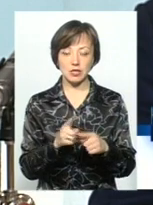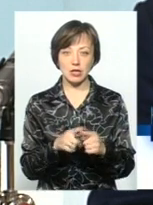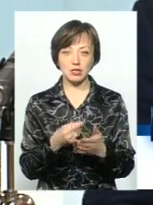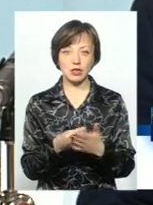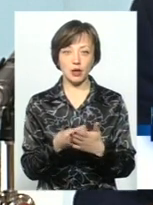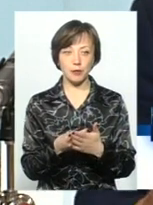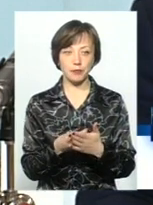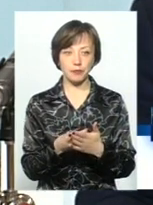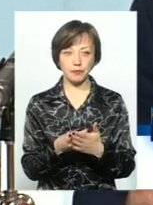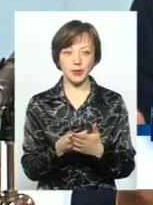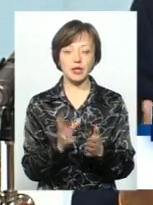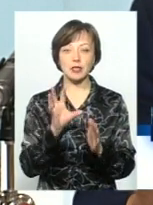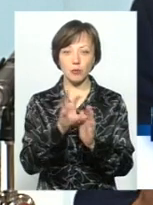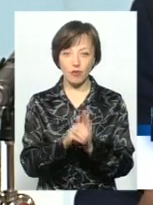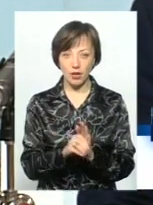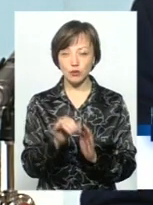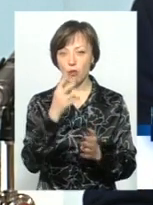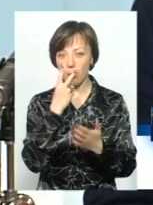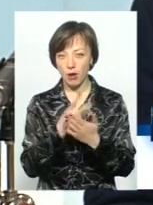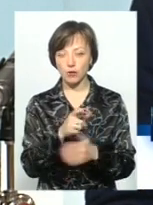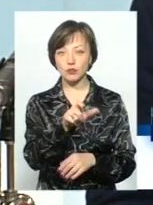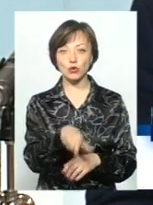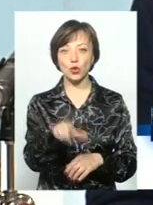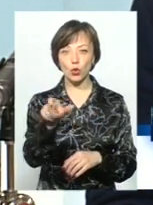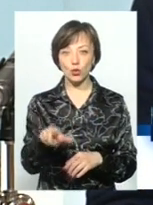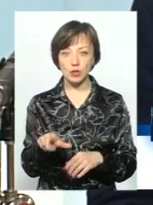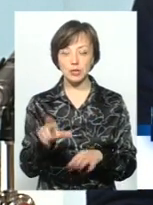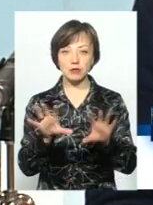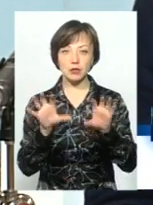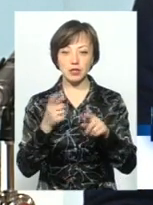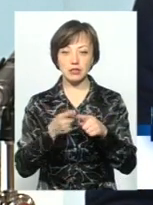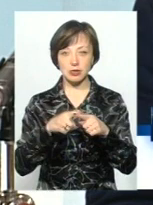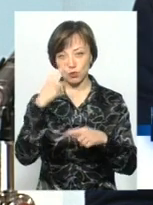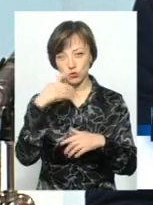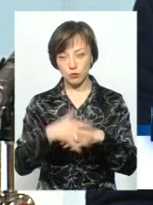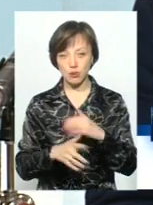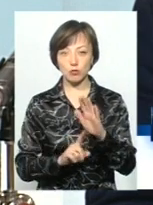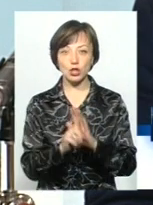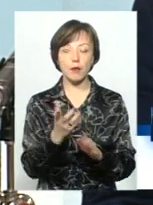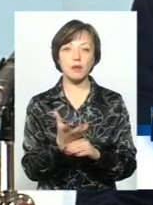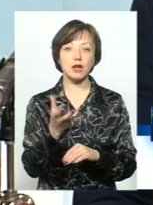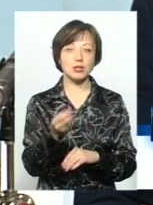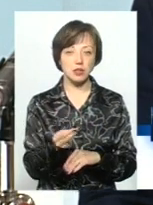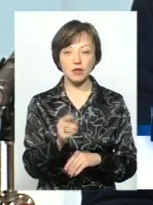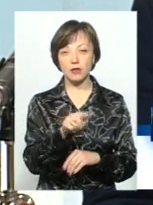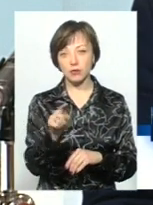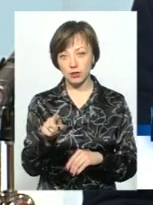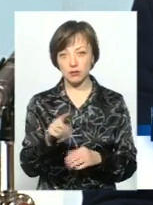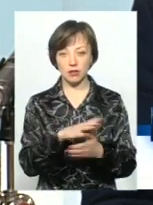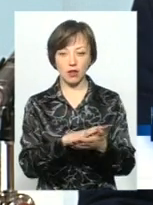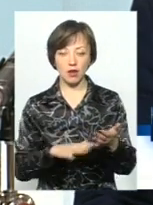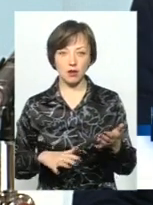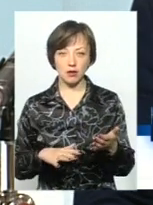ціна, запровадивши і побачивши, що люди сприйняли це з розумінням, почали платити, вони пішли далі.